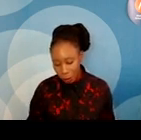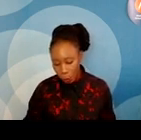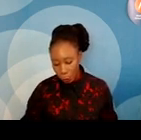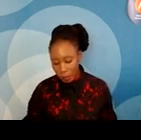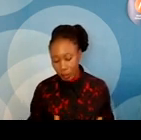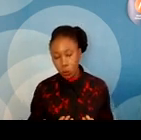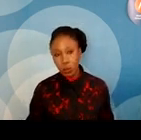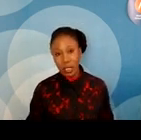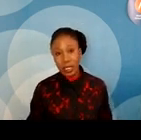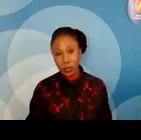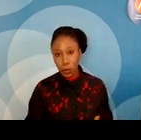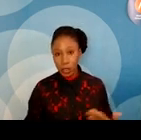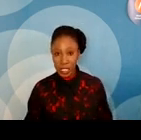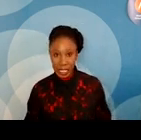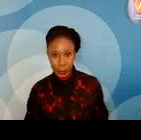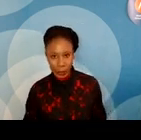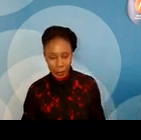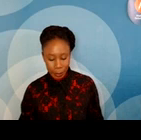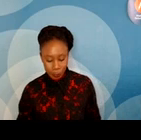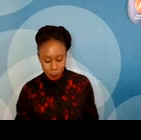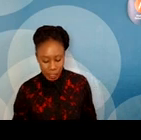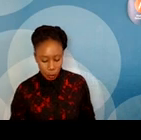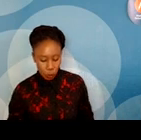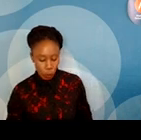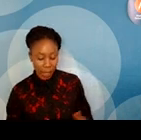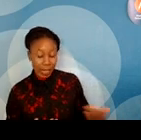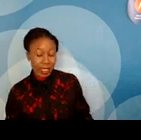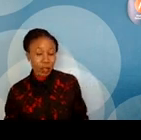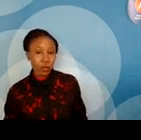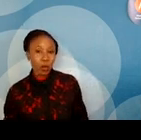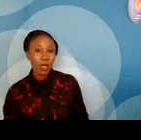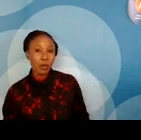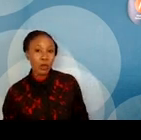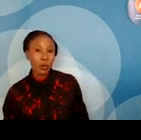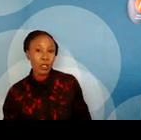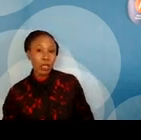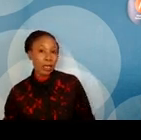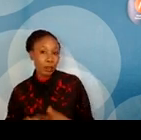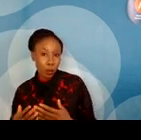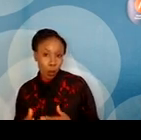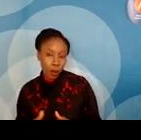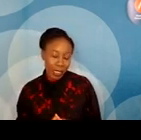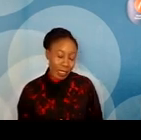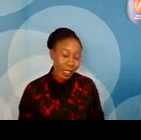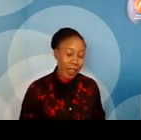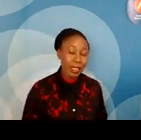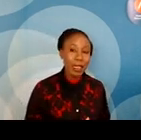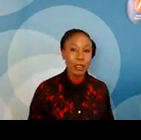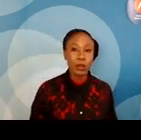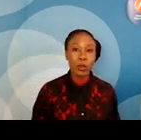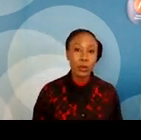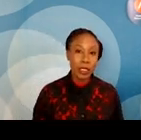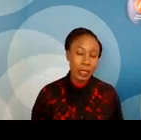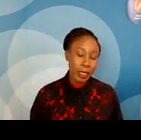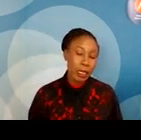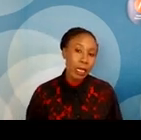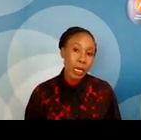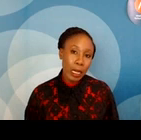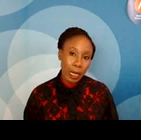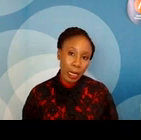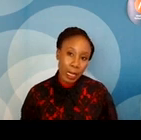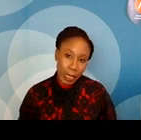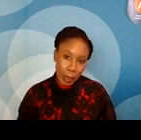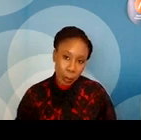avtrappning av kompetensutveckling för den enskilde. Så är det inte så att personen ska gå i direkt anslutning